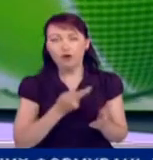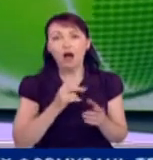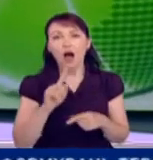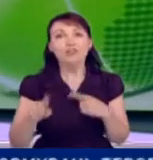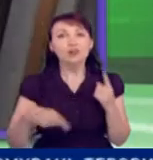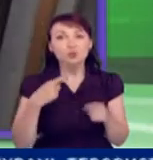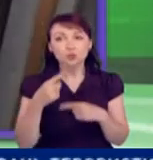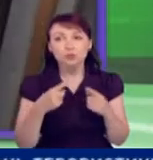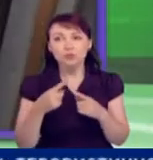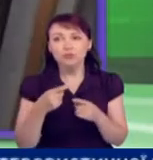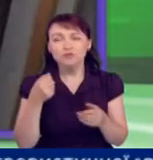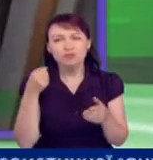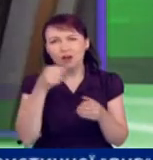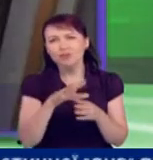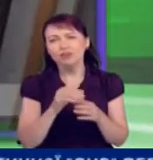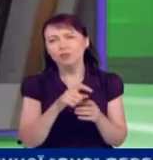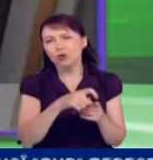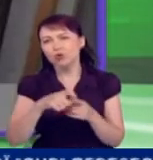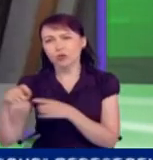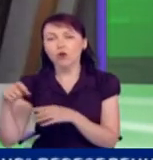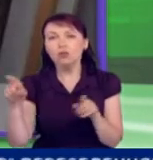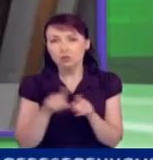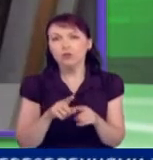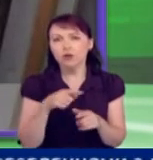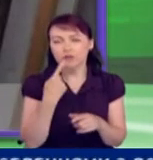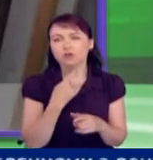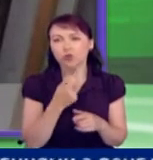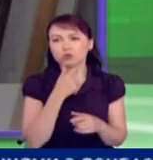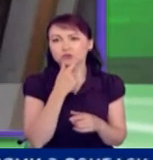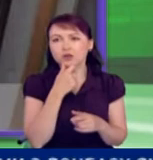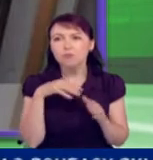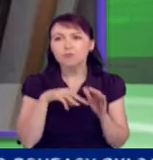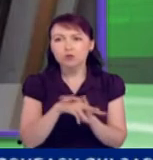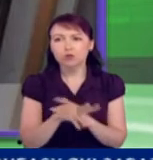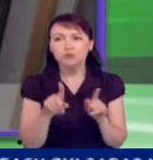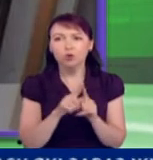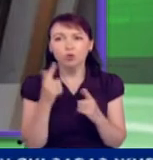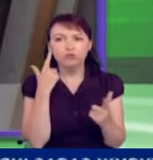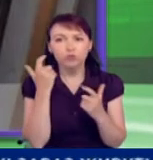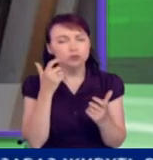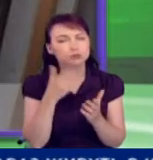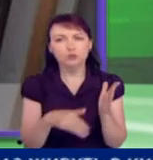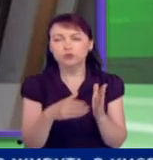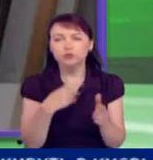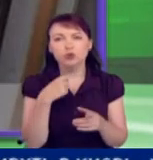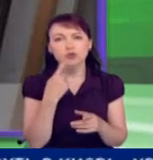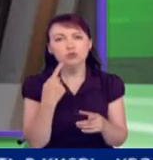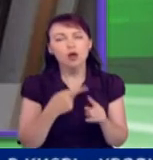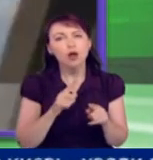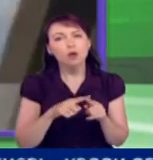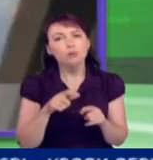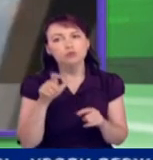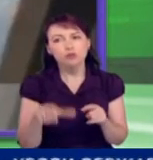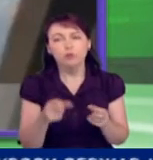потяг вдарив і протягнув його. Так стверджують очевидці. У метрополітені таку інформацію спростовують, кажуть, потерпілий